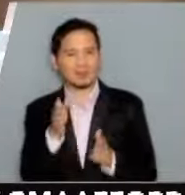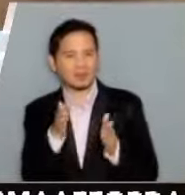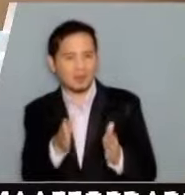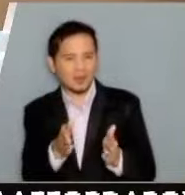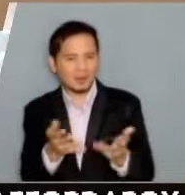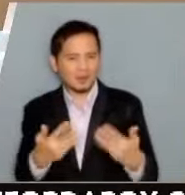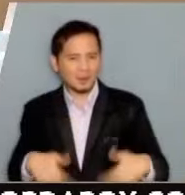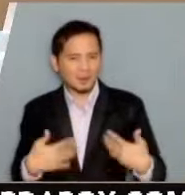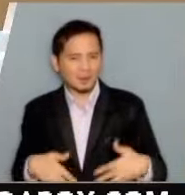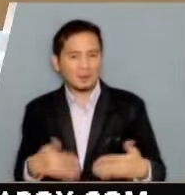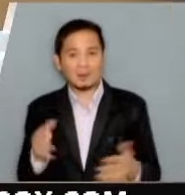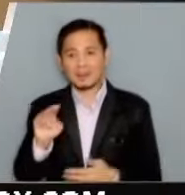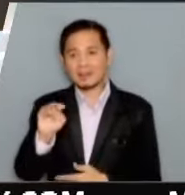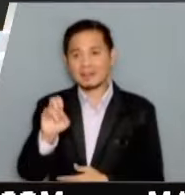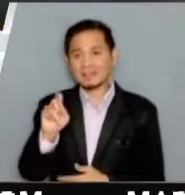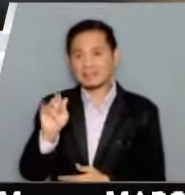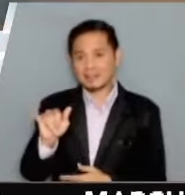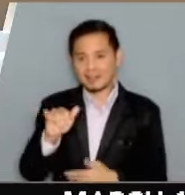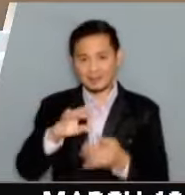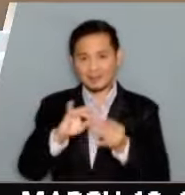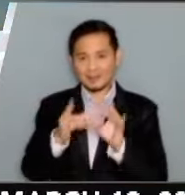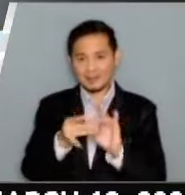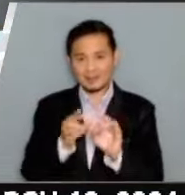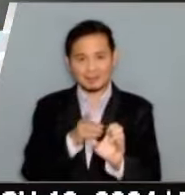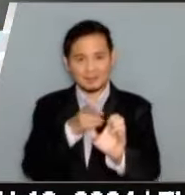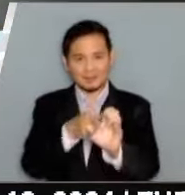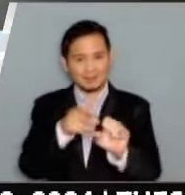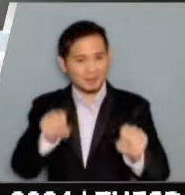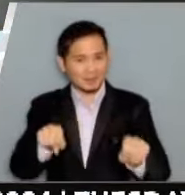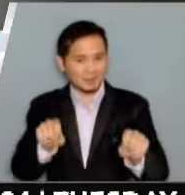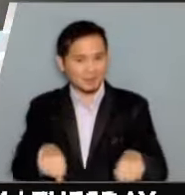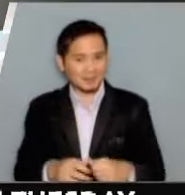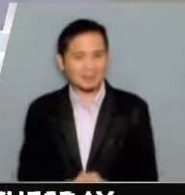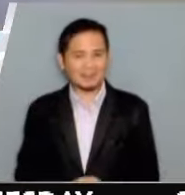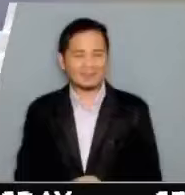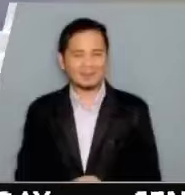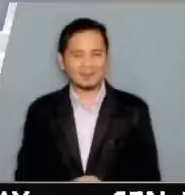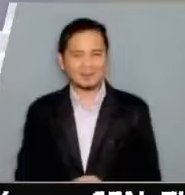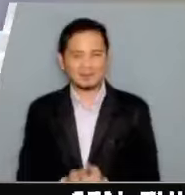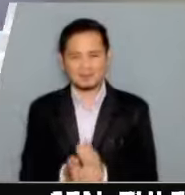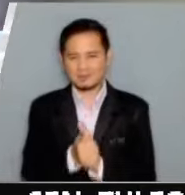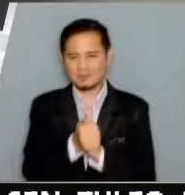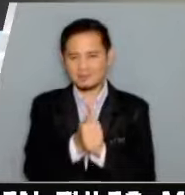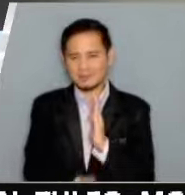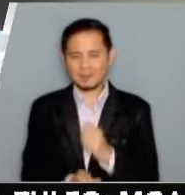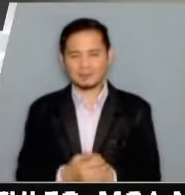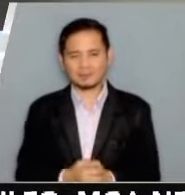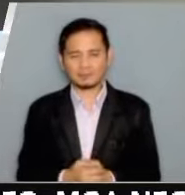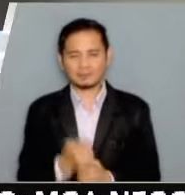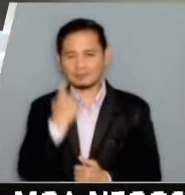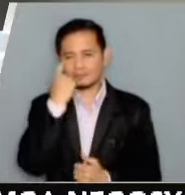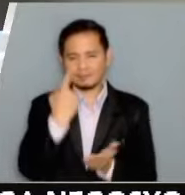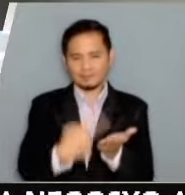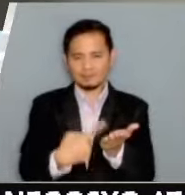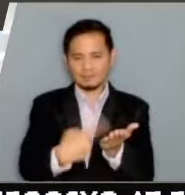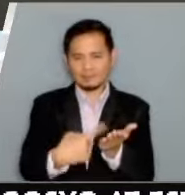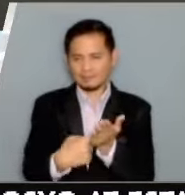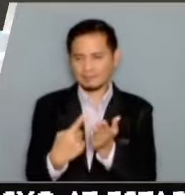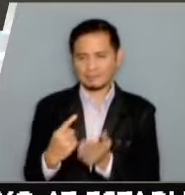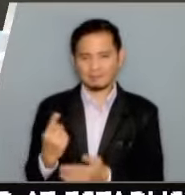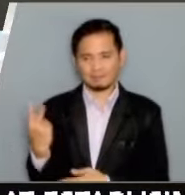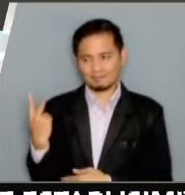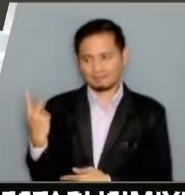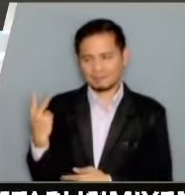yan. Next year. Ay, next ano, Olympics, di ba? Ang galing. Alam, kanina pa namin pinag-uusapan din ni Rafi kung paano kaya yun